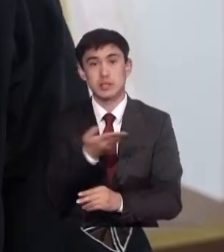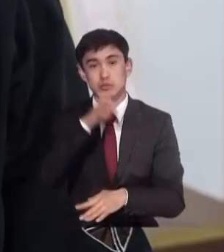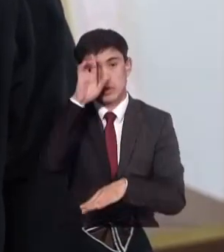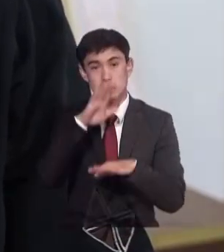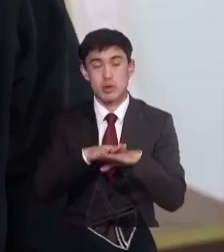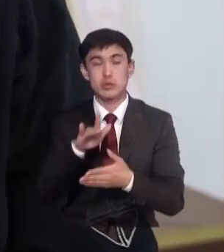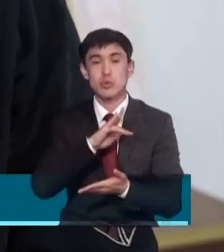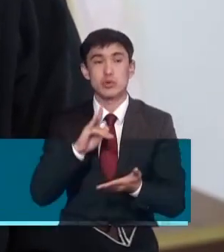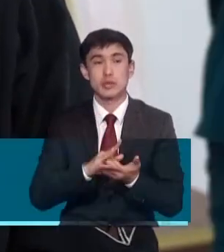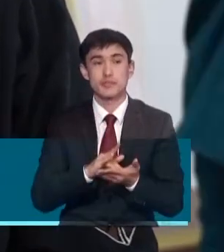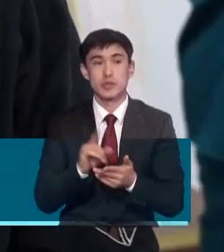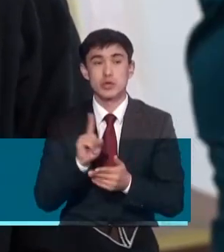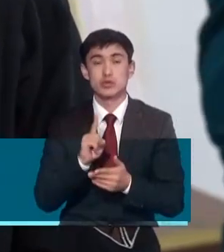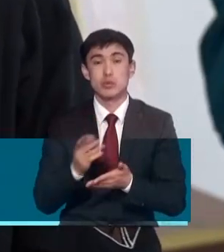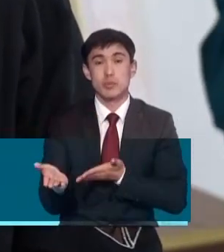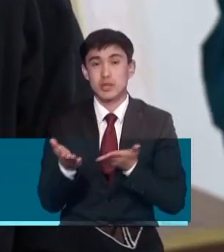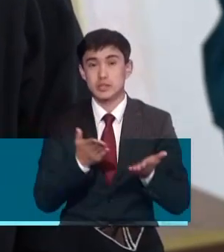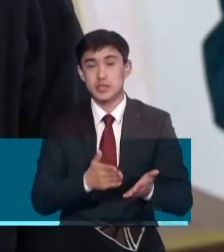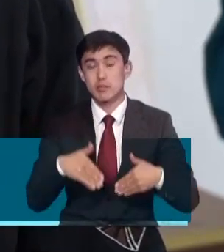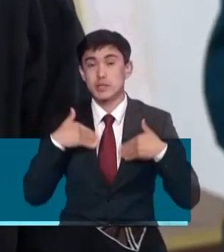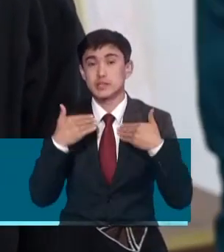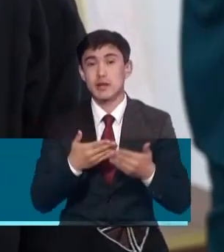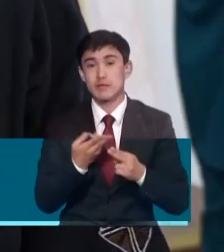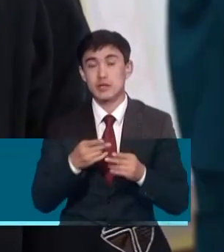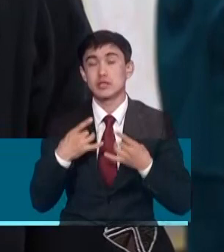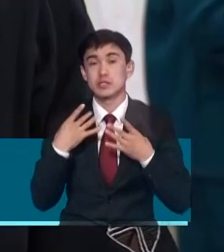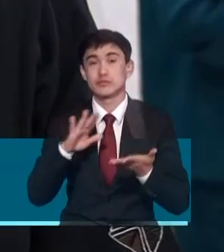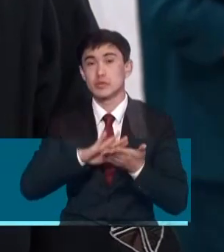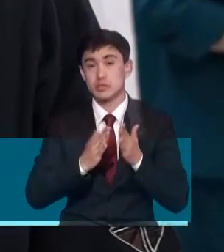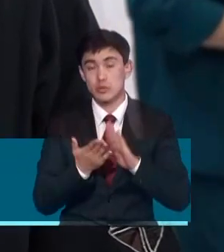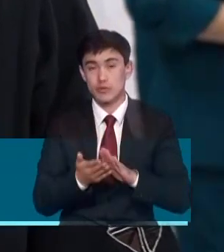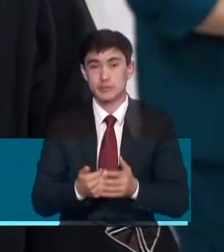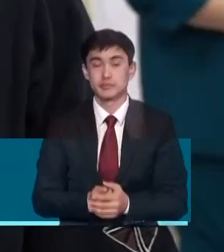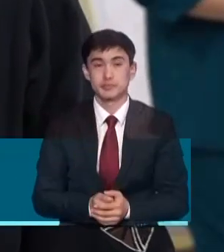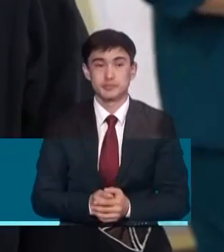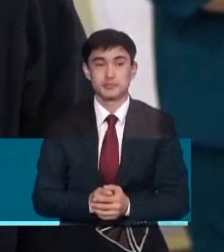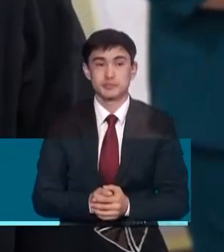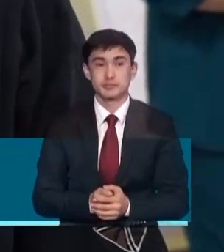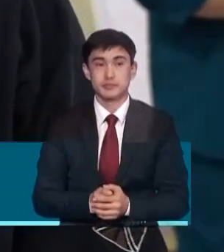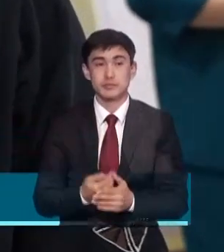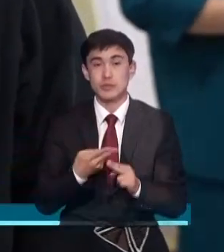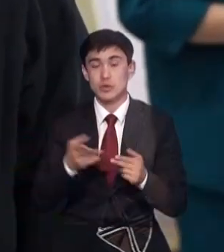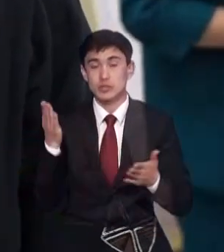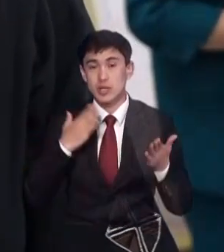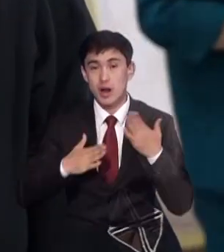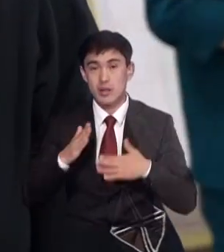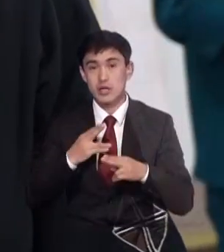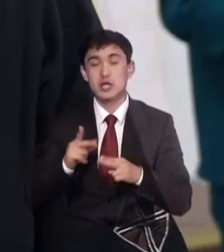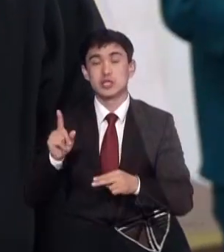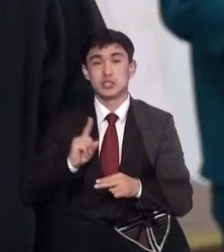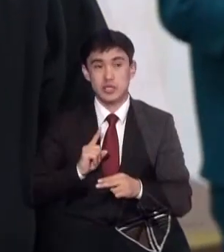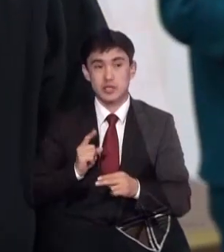акимату города за то, что пригласили, поздравили вот так в торжественной обстановке. Очень рады этому, очень